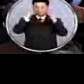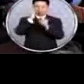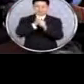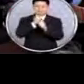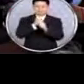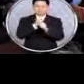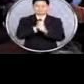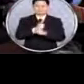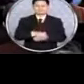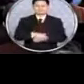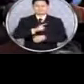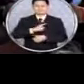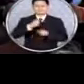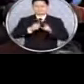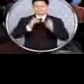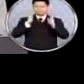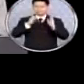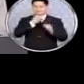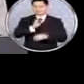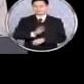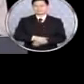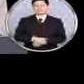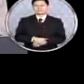情任事，公而无私。